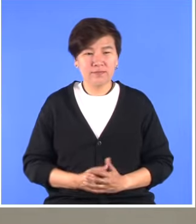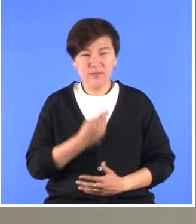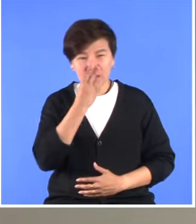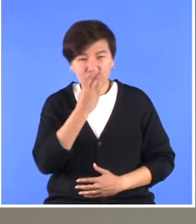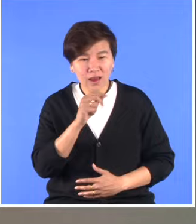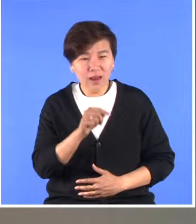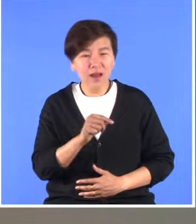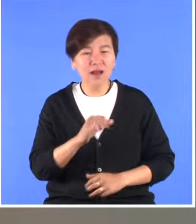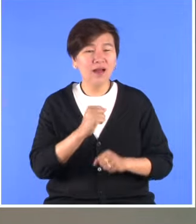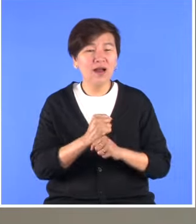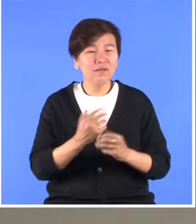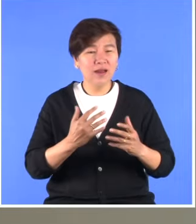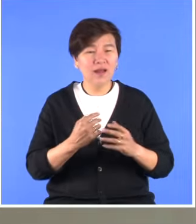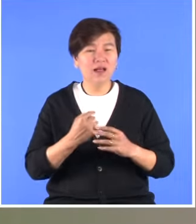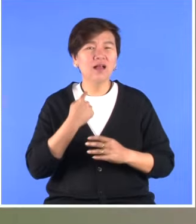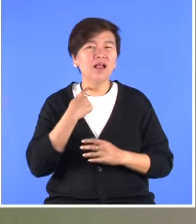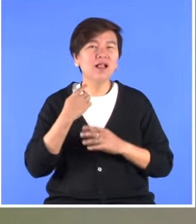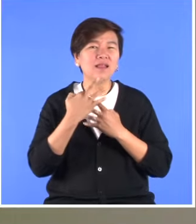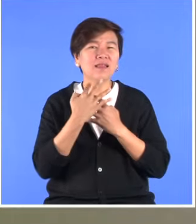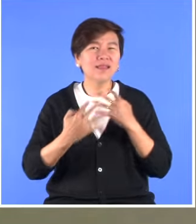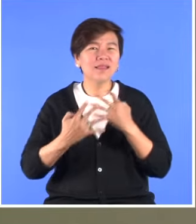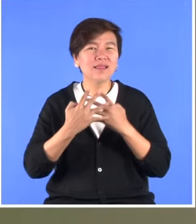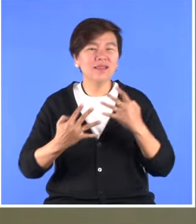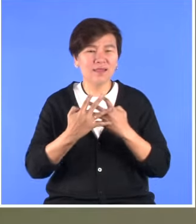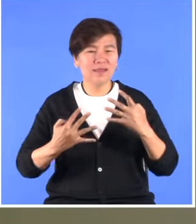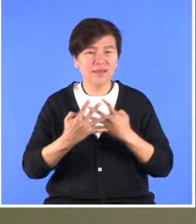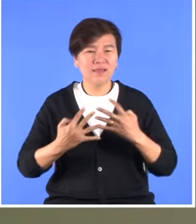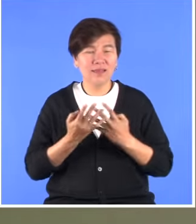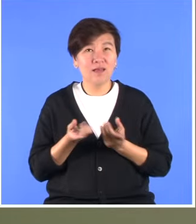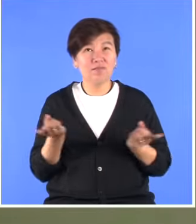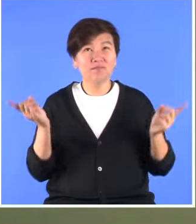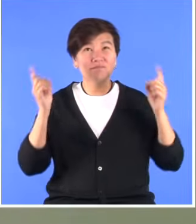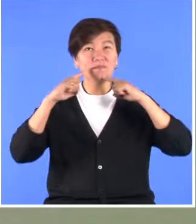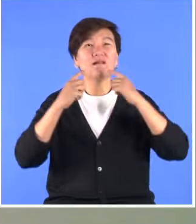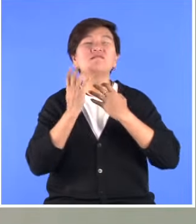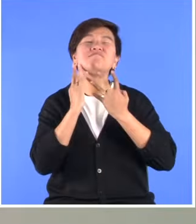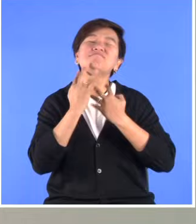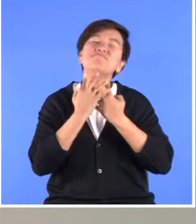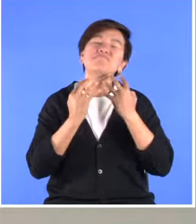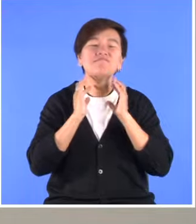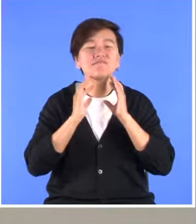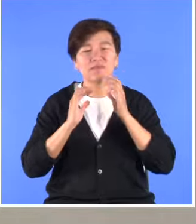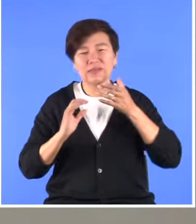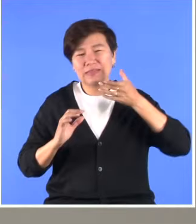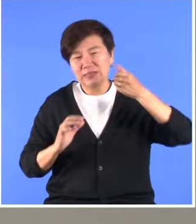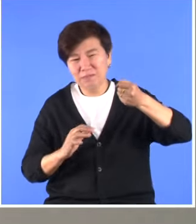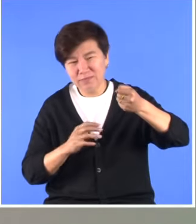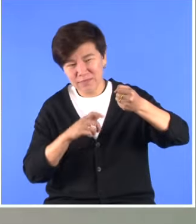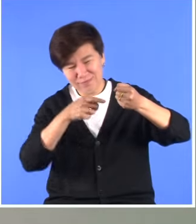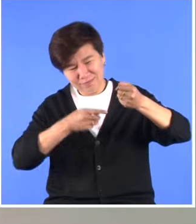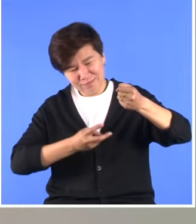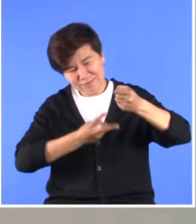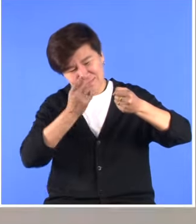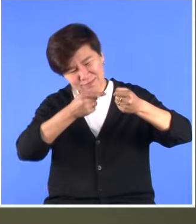เก็เลยแบบว่าอ้านะฮะช่วยเหลือไม่ยากนะเพราะว่าเนี่ยเหลือแต่คอว่าอย่างงั้นเถอะเค้าก็จับคอหมับเขให้เลยแล้วก็เอามีดนี่